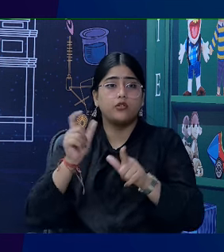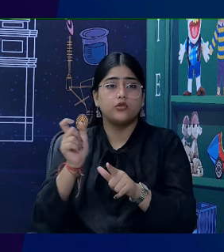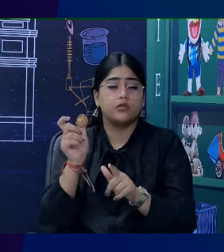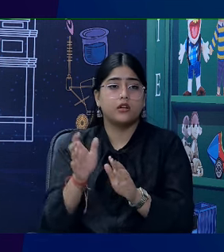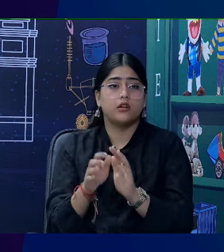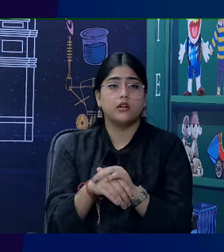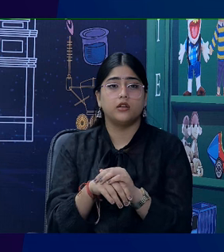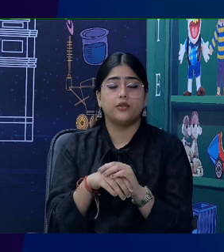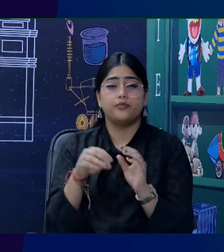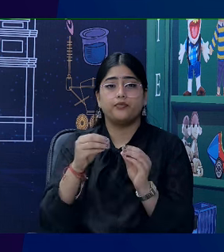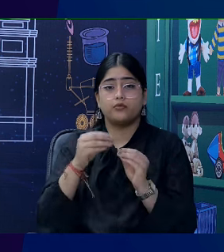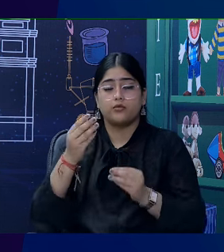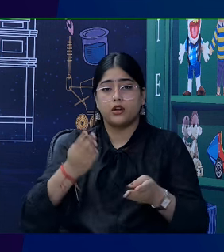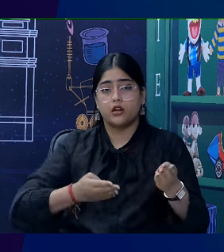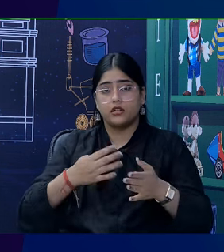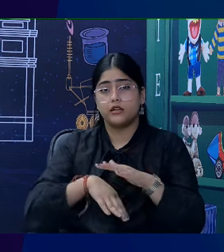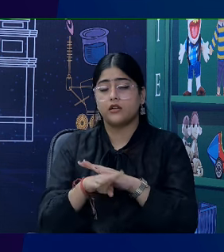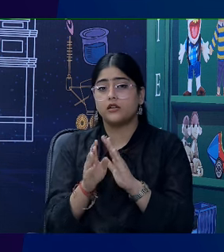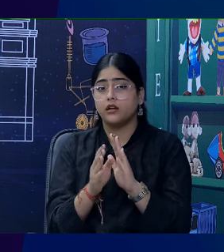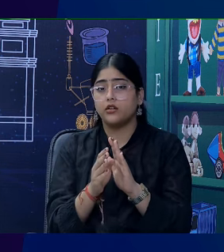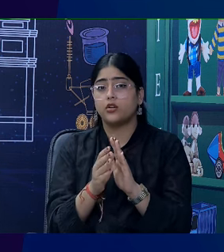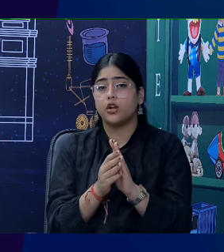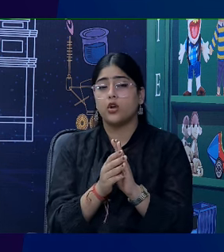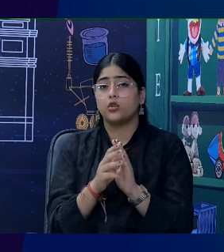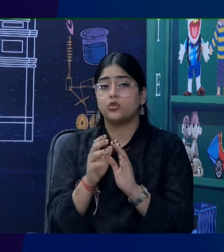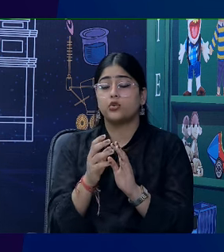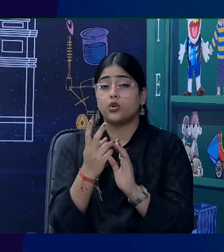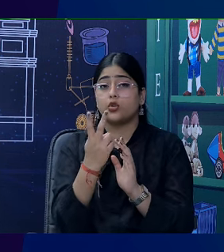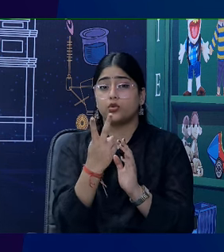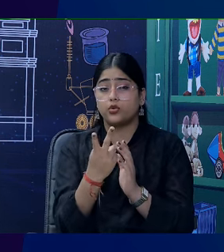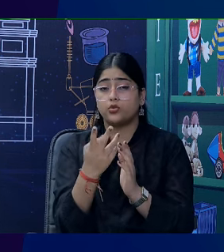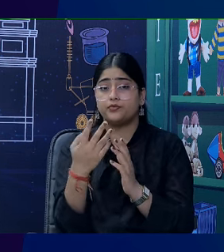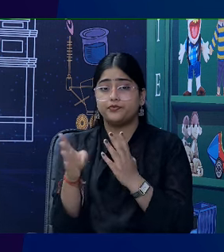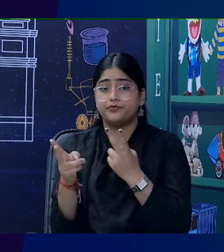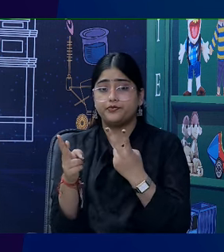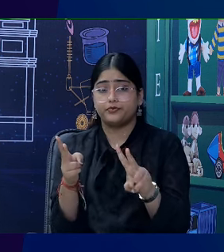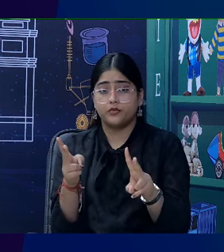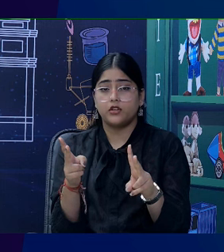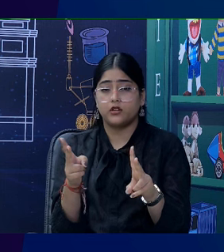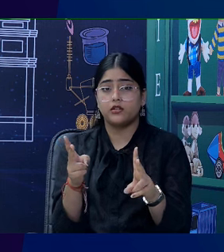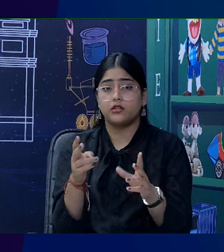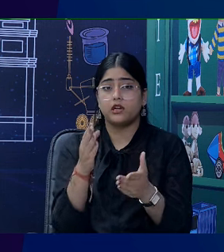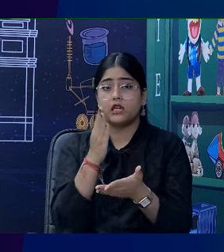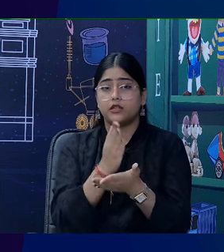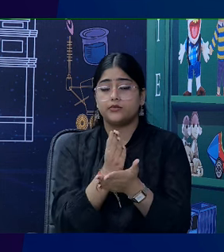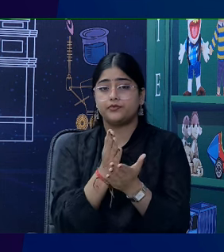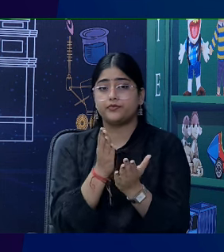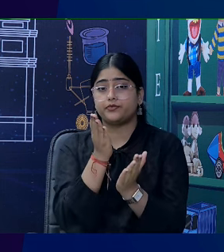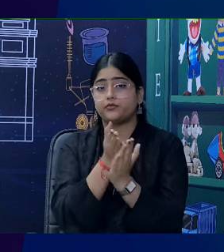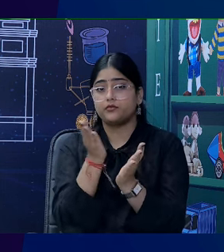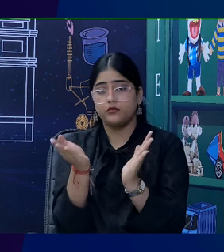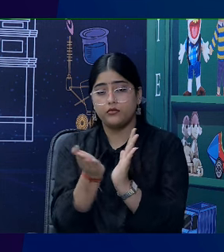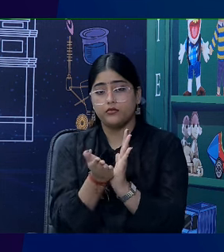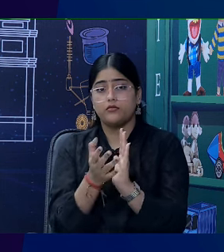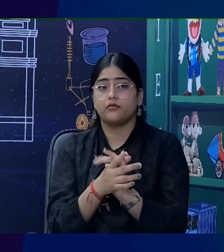बंगाल के जो प्रारंभिक साहित्य थे उसको दो श्रेणी में बांटा गया था पहली श्रेणी संस्कृत महाकाव्य की और दूसरी श्रेणी नाथ साहित्य